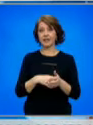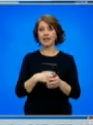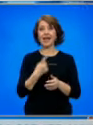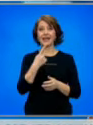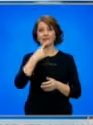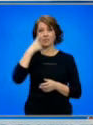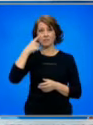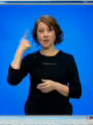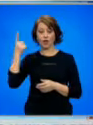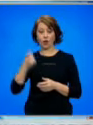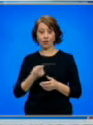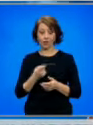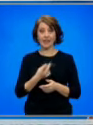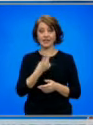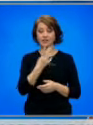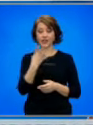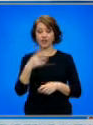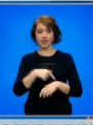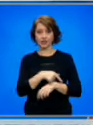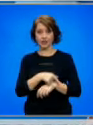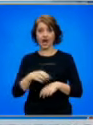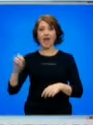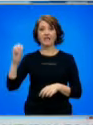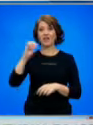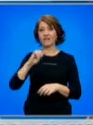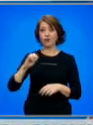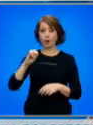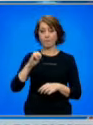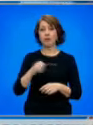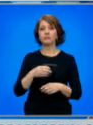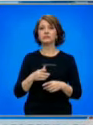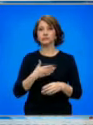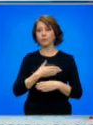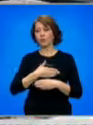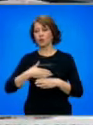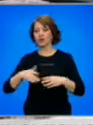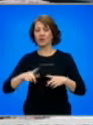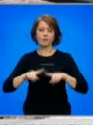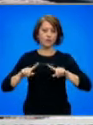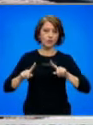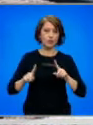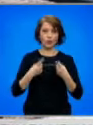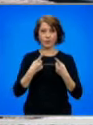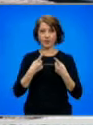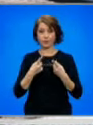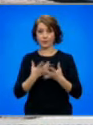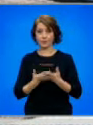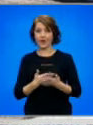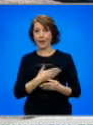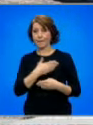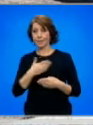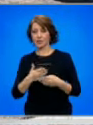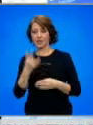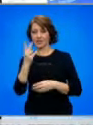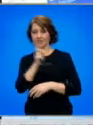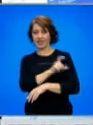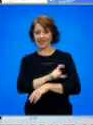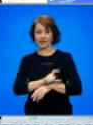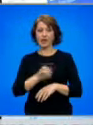случаи на COVID-19. В Европа разпространението продължава с много бързи темпове. За последните